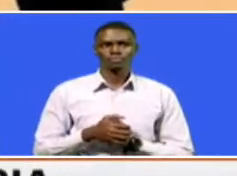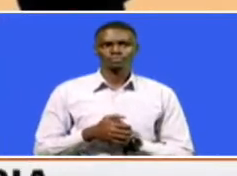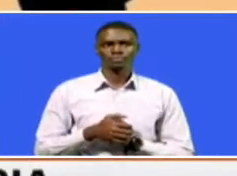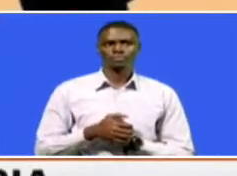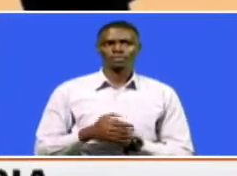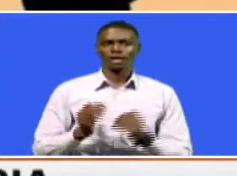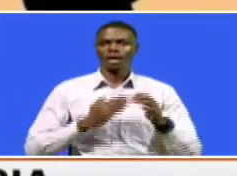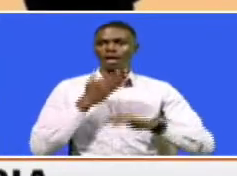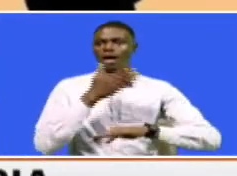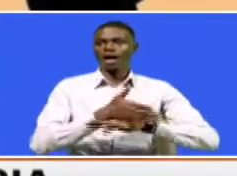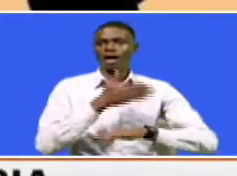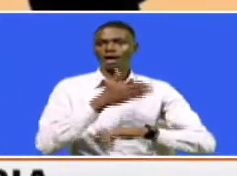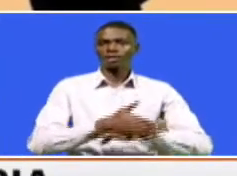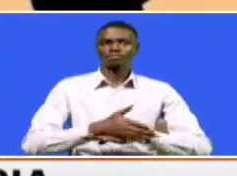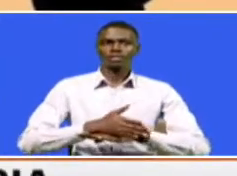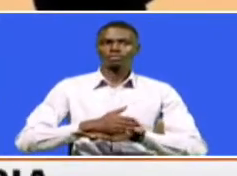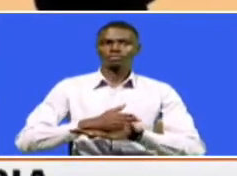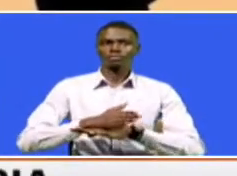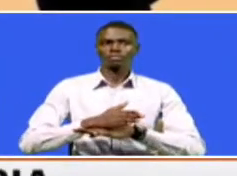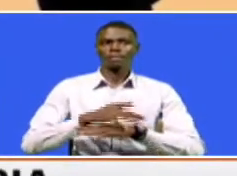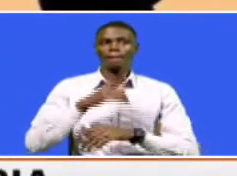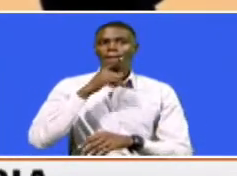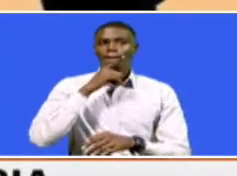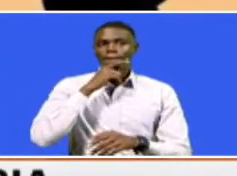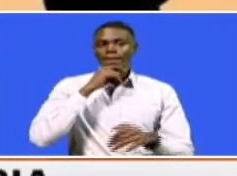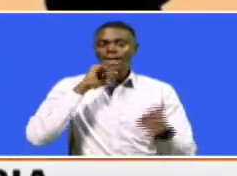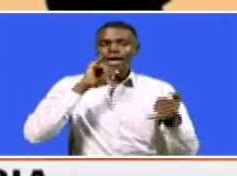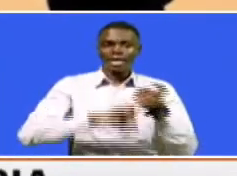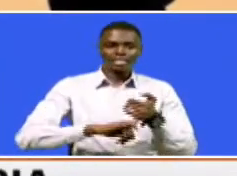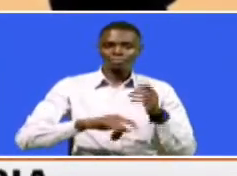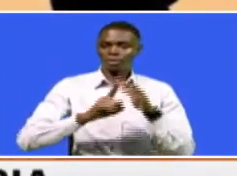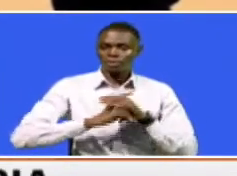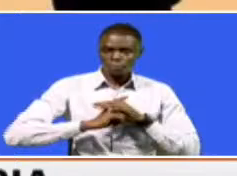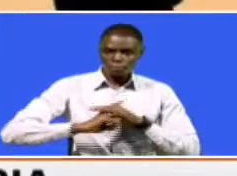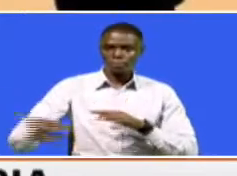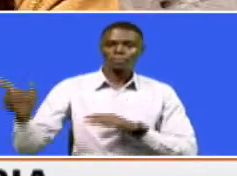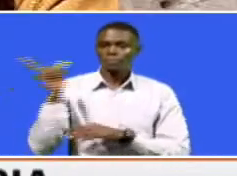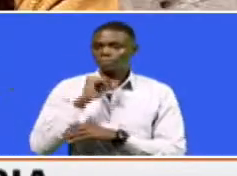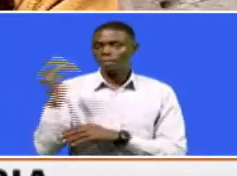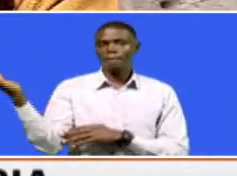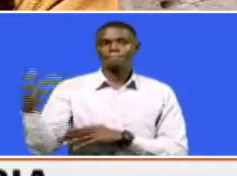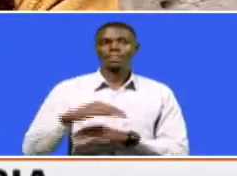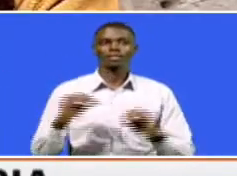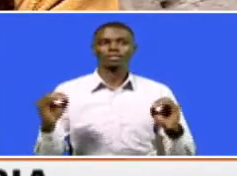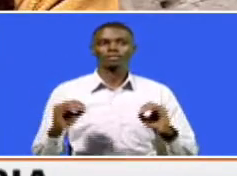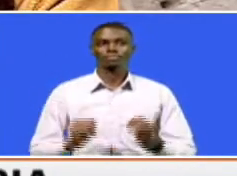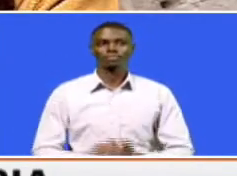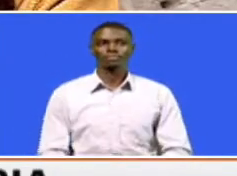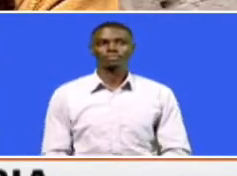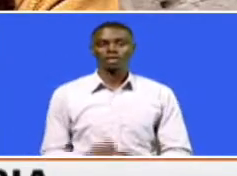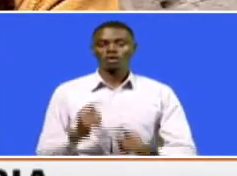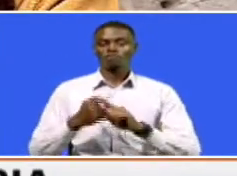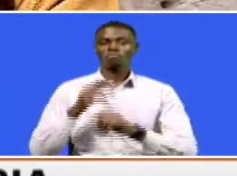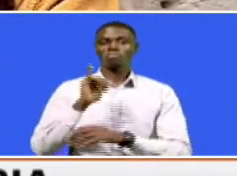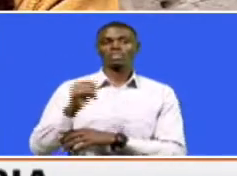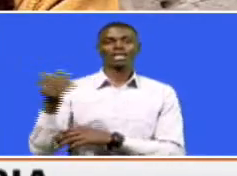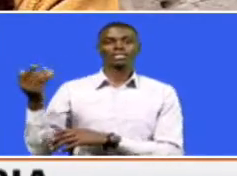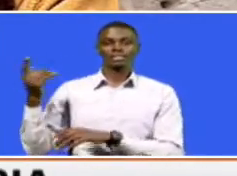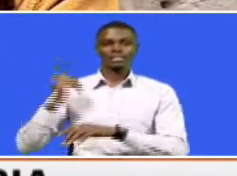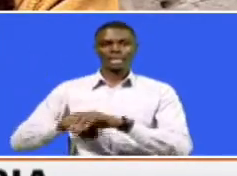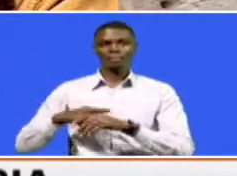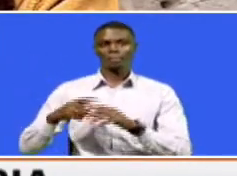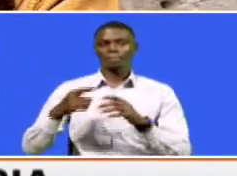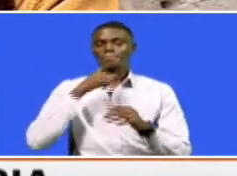wahalifu hao kumpiga kitutu mumewe alitoweka sionekani tena. Tangu wakati huo mwanangu